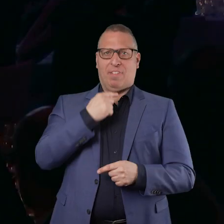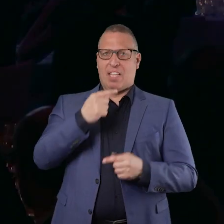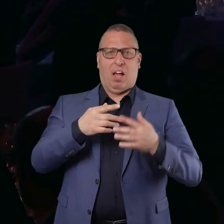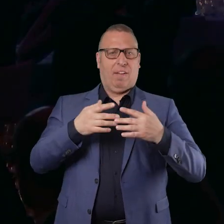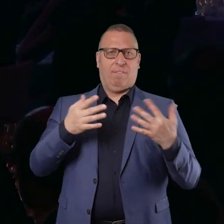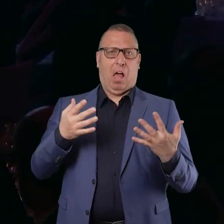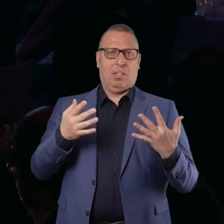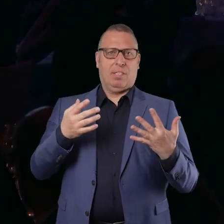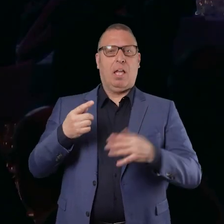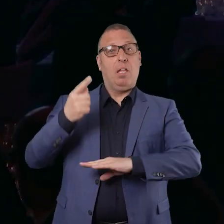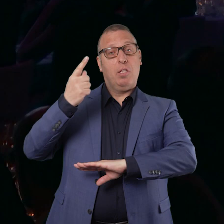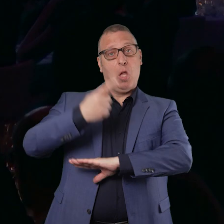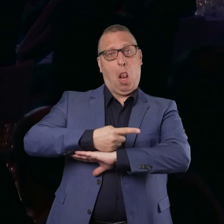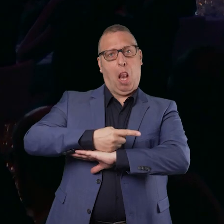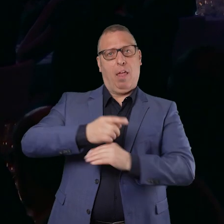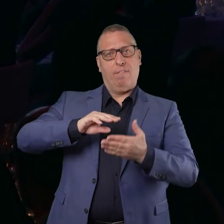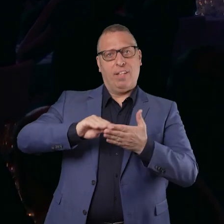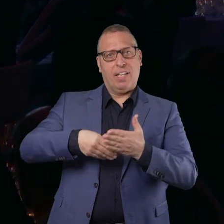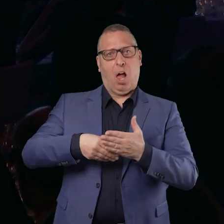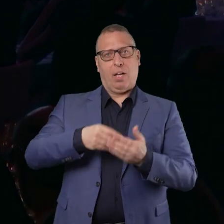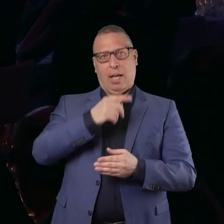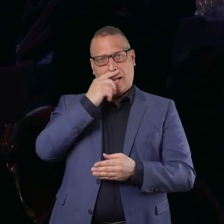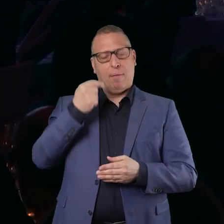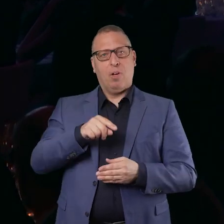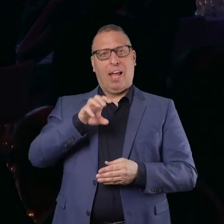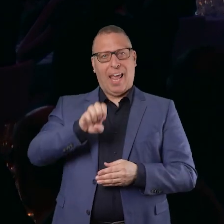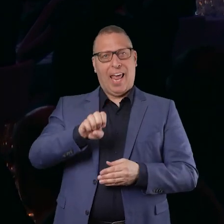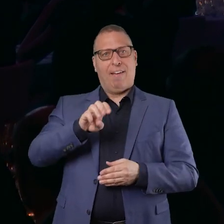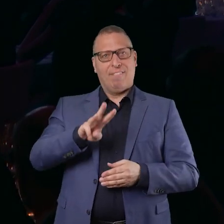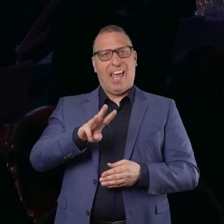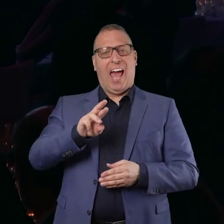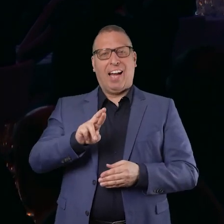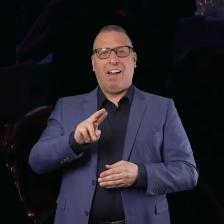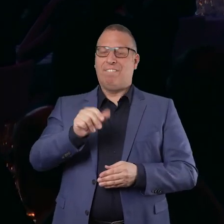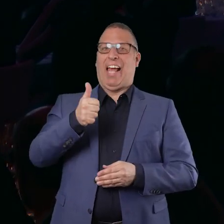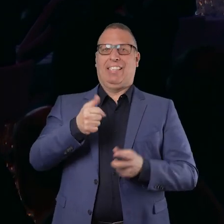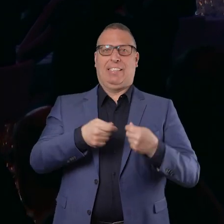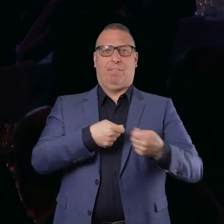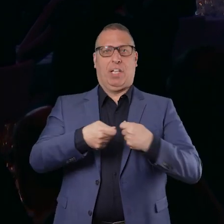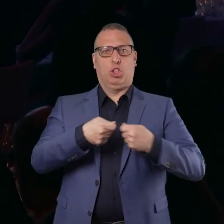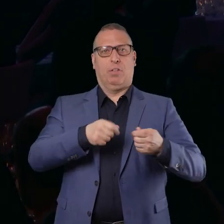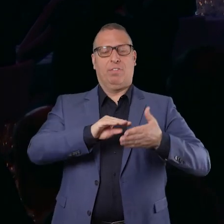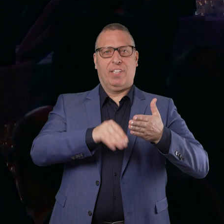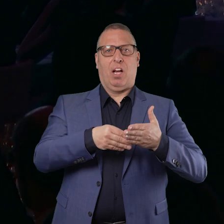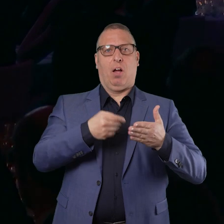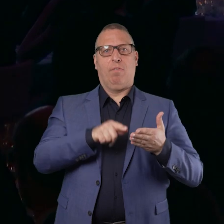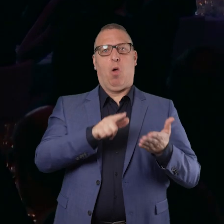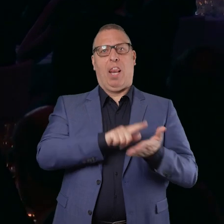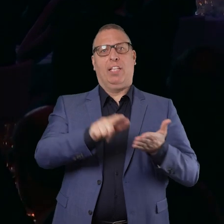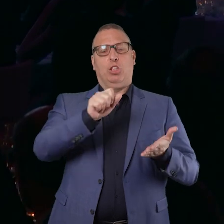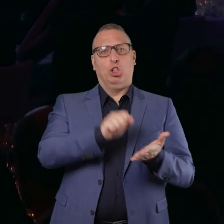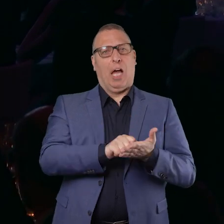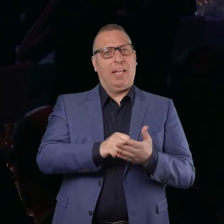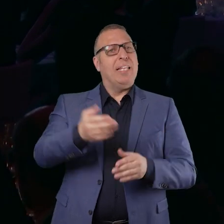immer, der Zollvertrag ist, glaube ich, neben dem EWR der wichtigste Wirtschaftsvertrag, wo es